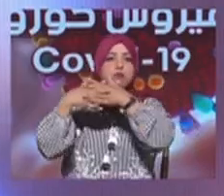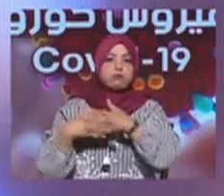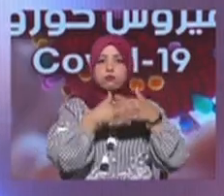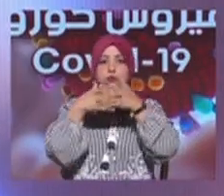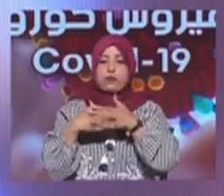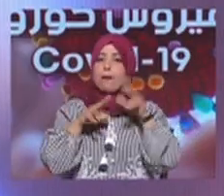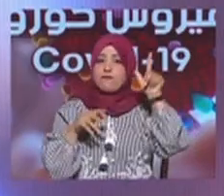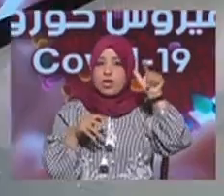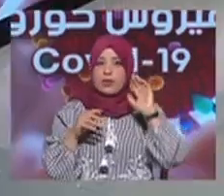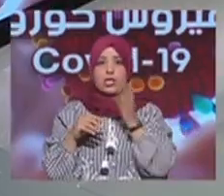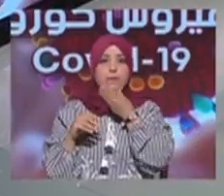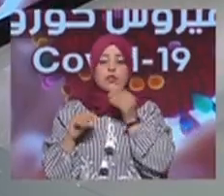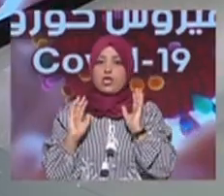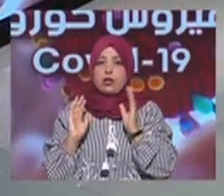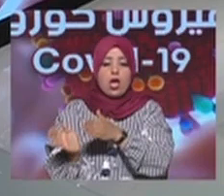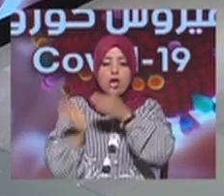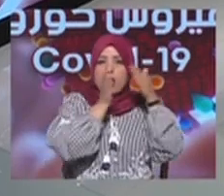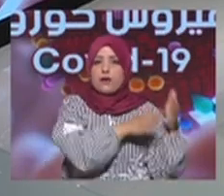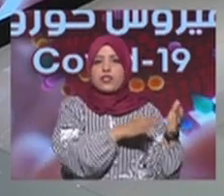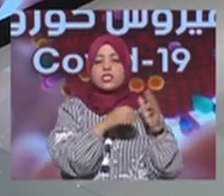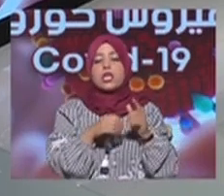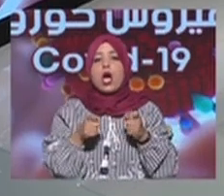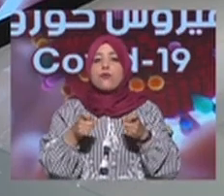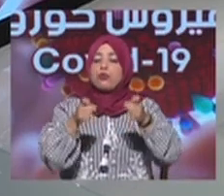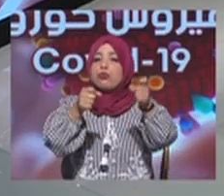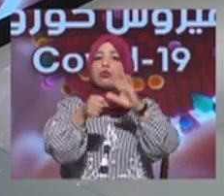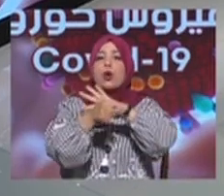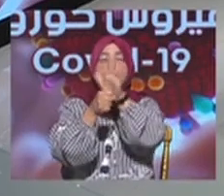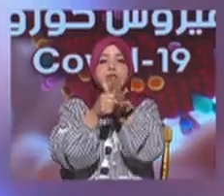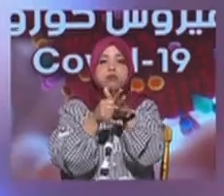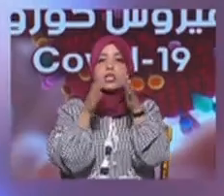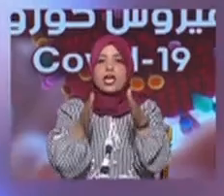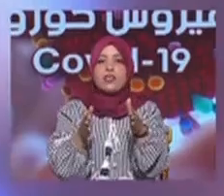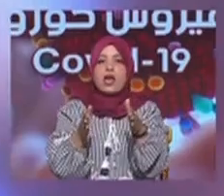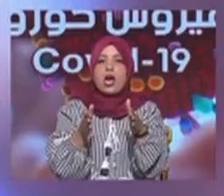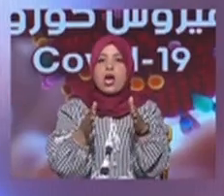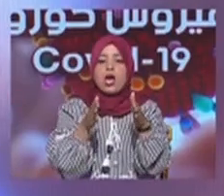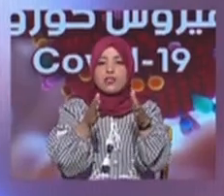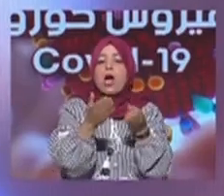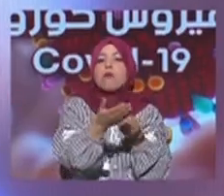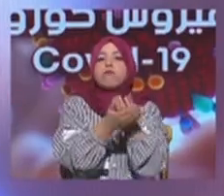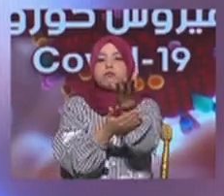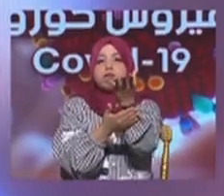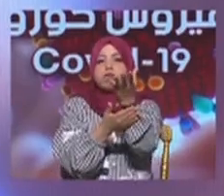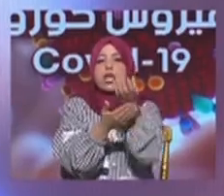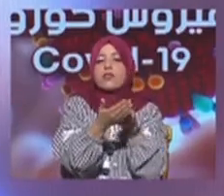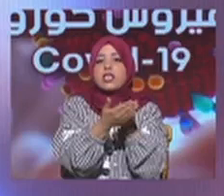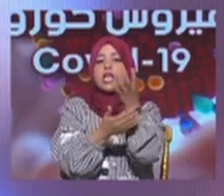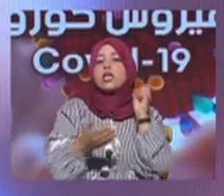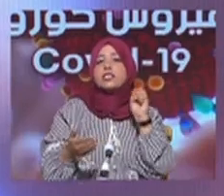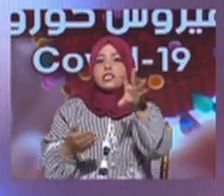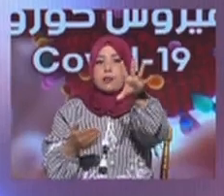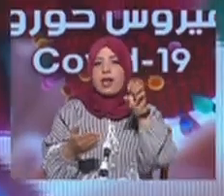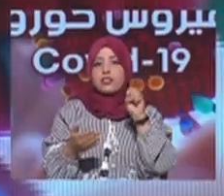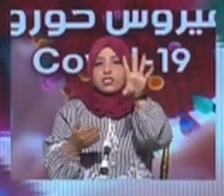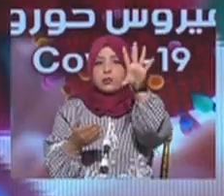هذا ولا غيره لازم معناتها السيكونساج هذا كي تعمل يتبعث للجين بانك اللي هو